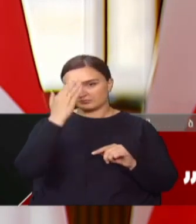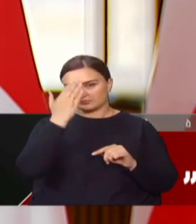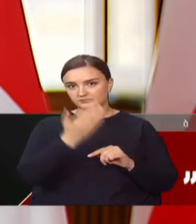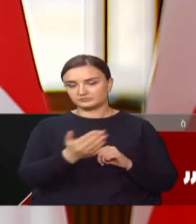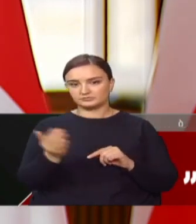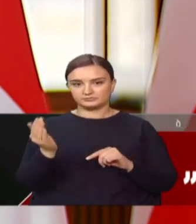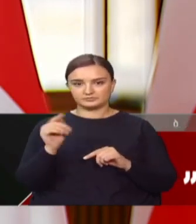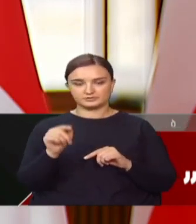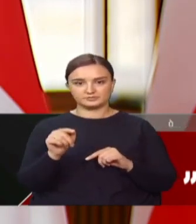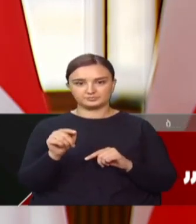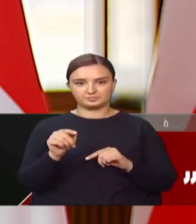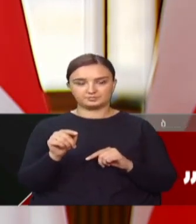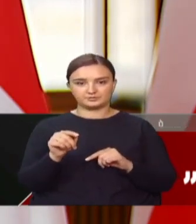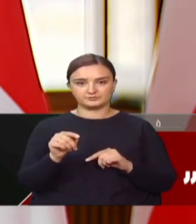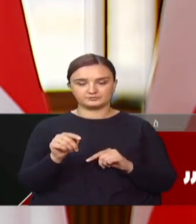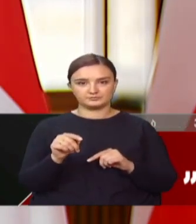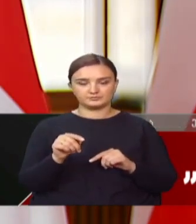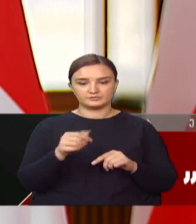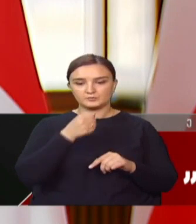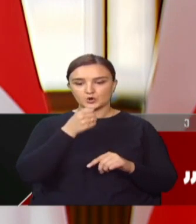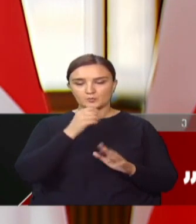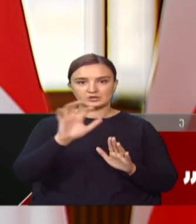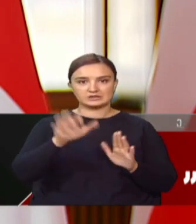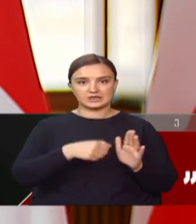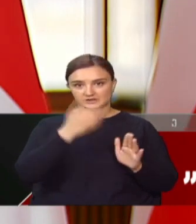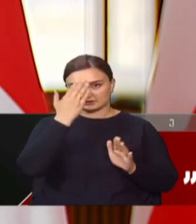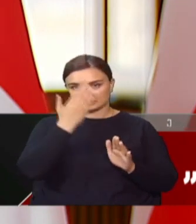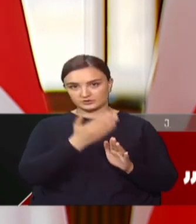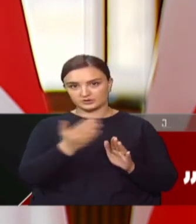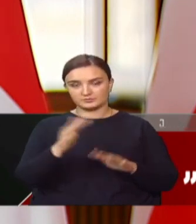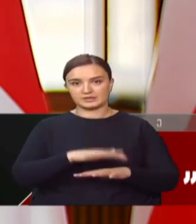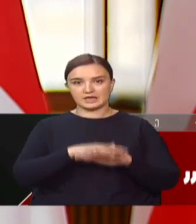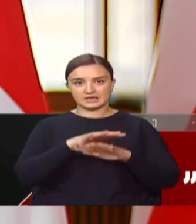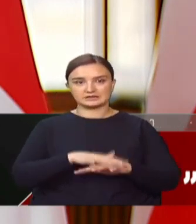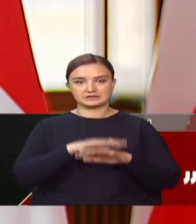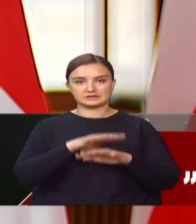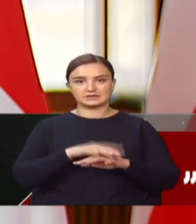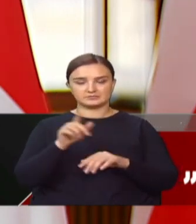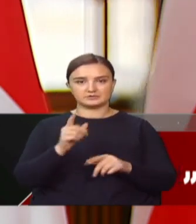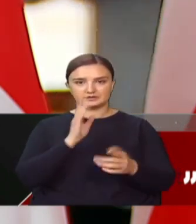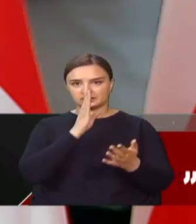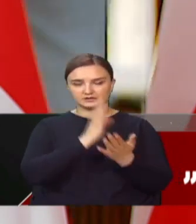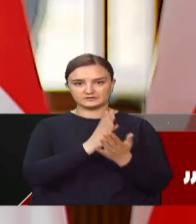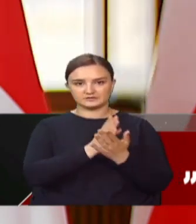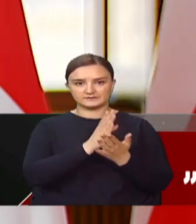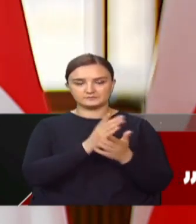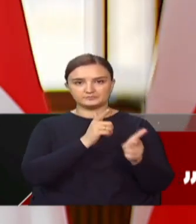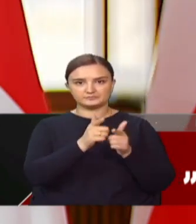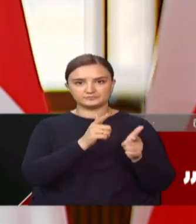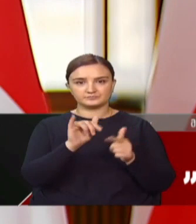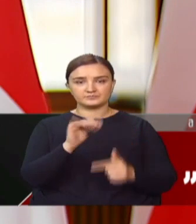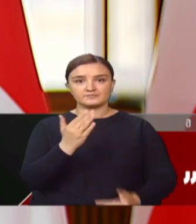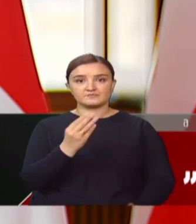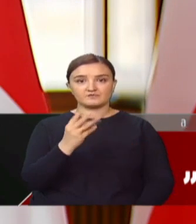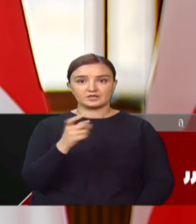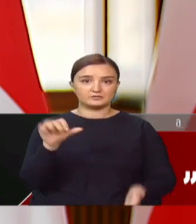საზოგადოებამ ჩამოაგდო ტრიბუნიდან და მიკროფონი წაართვა საზოგადოებამ და აქციებზე დაძდევდნენ და აგინებდნენ სად არის ვაშაძე გამოვიდეს